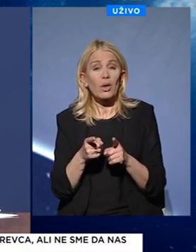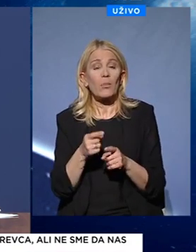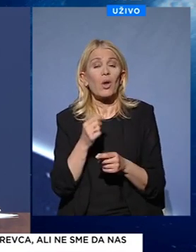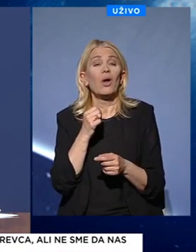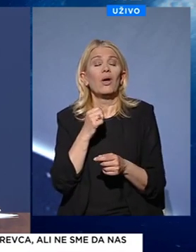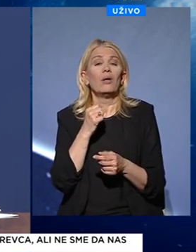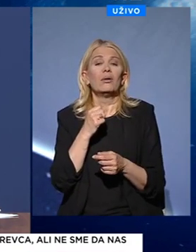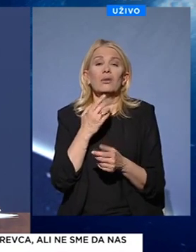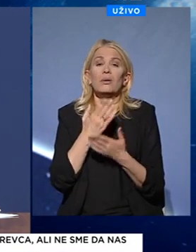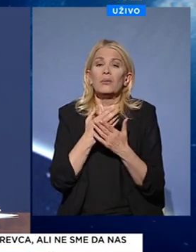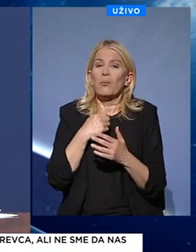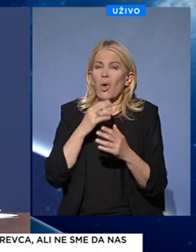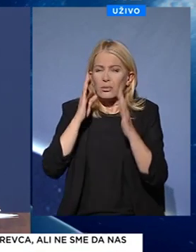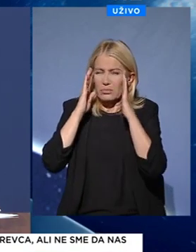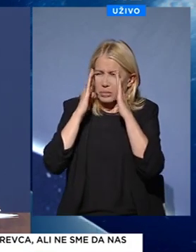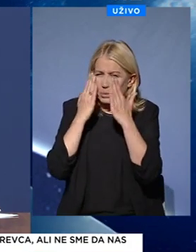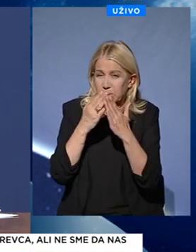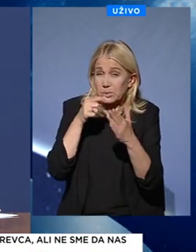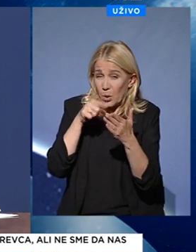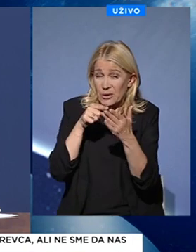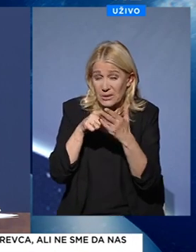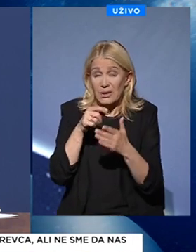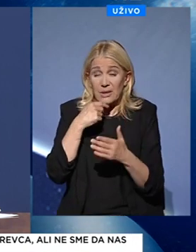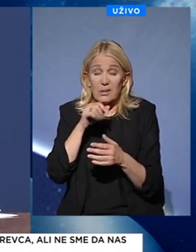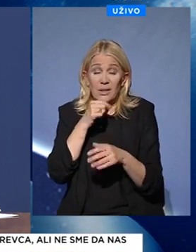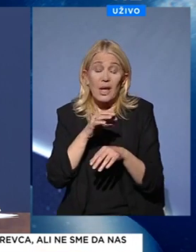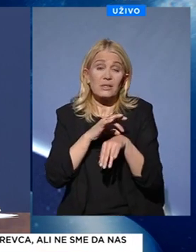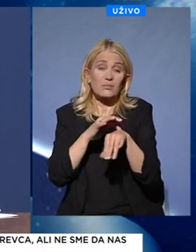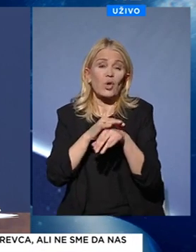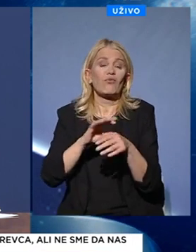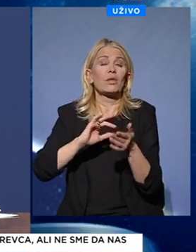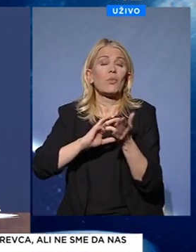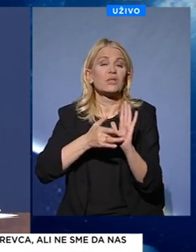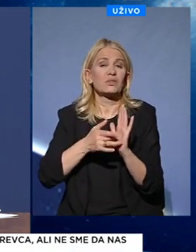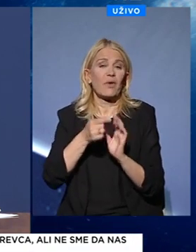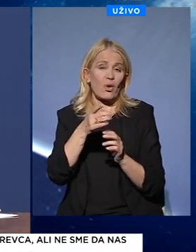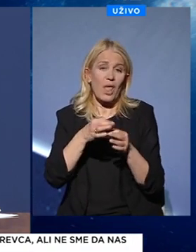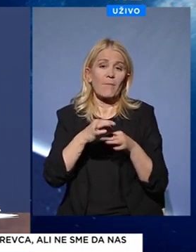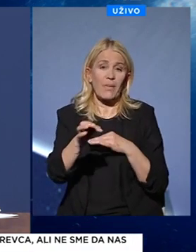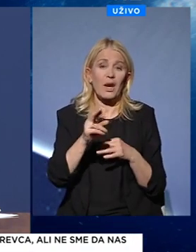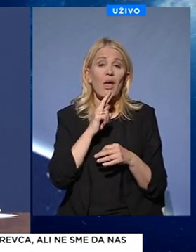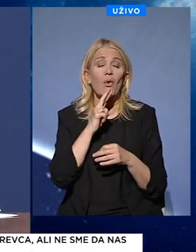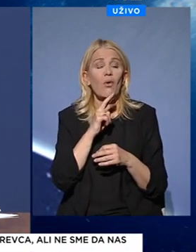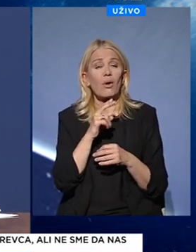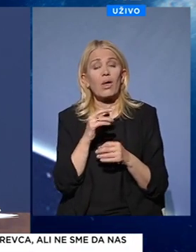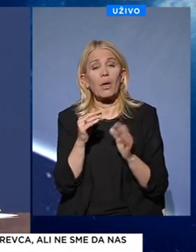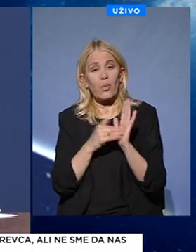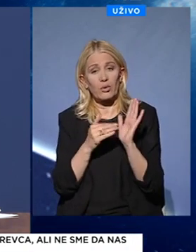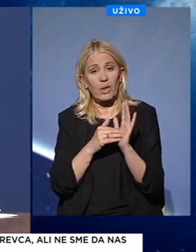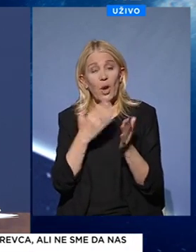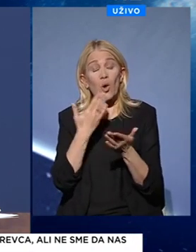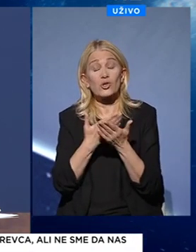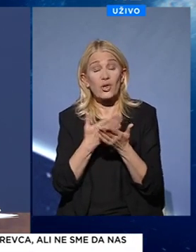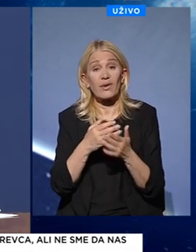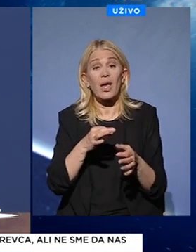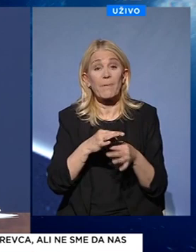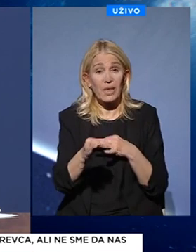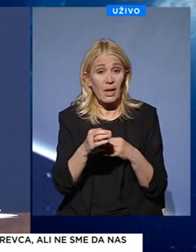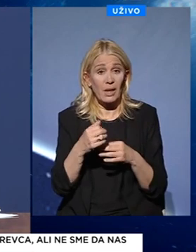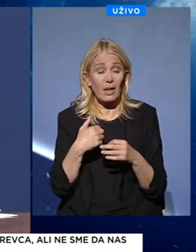budemo maksimalno skoncentrisani i da sprovodimo sve one mere koje su neophodne. A osnovna mera je, molio